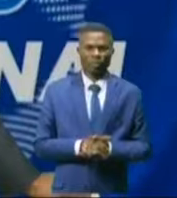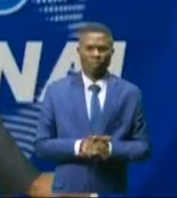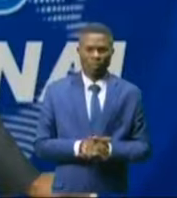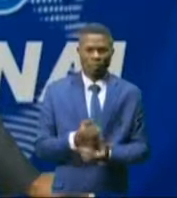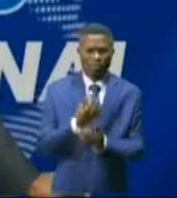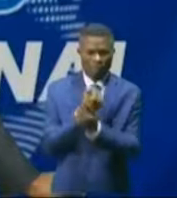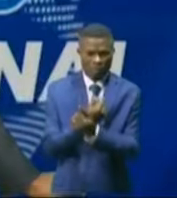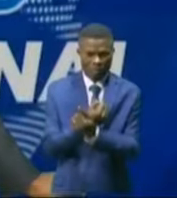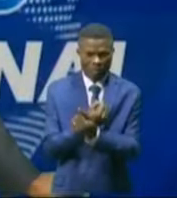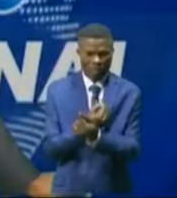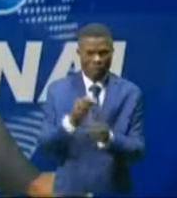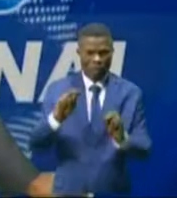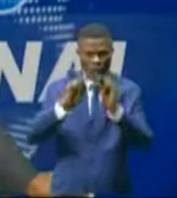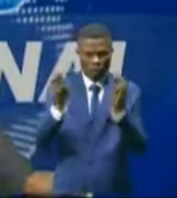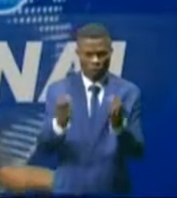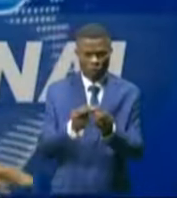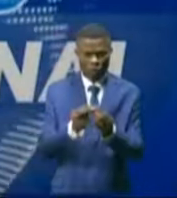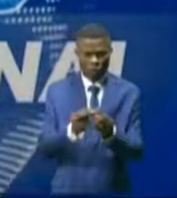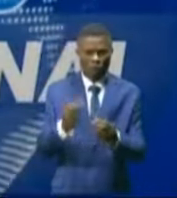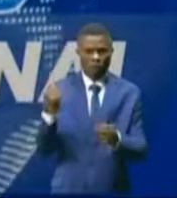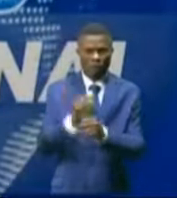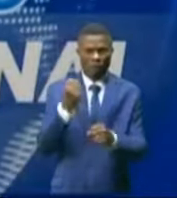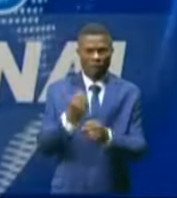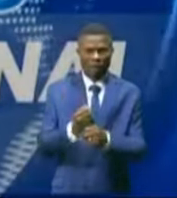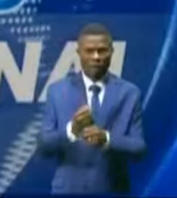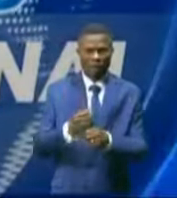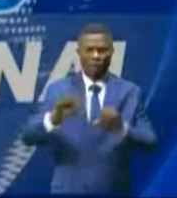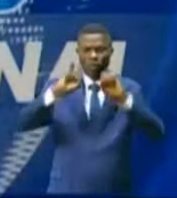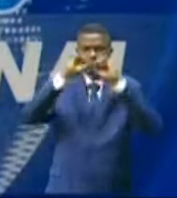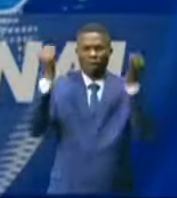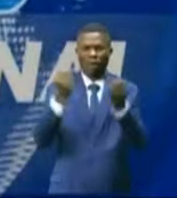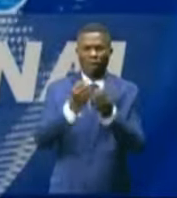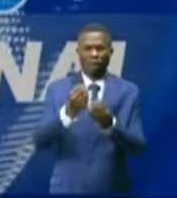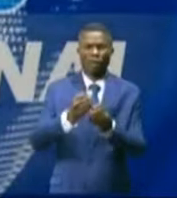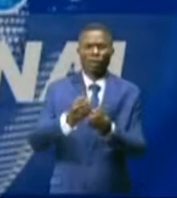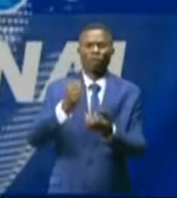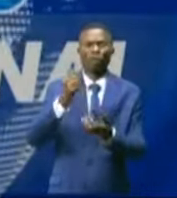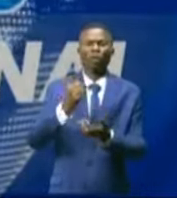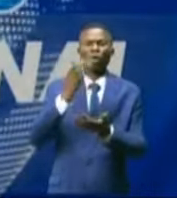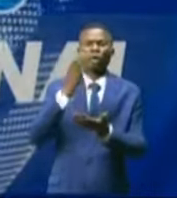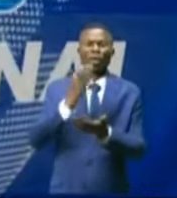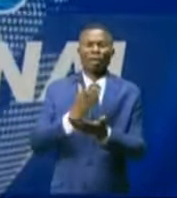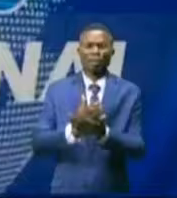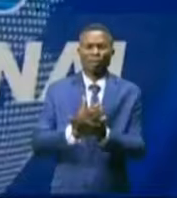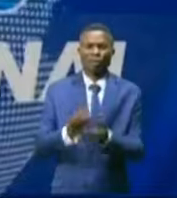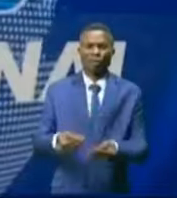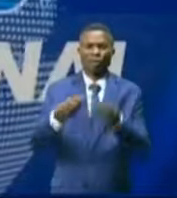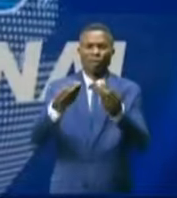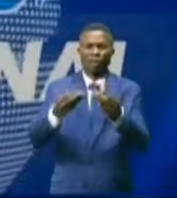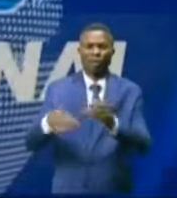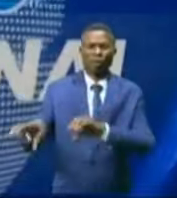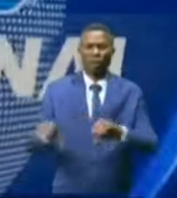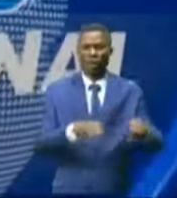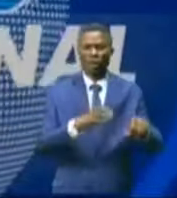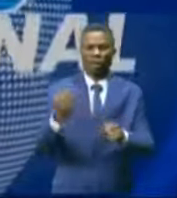L'RSP est une structure de la sous-traitance sud-africaine bientôt met dans la main pour promouvoir le secteur de la sous-traitance en Afrique.